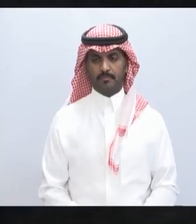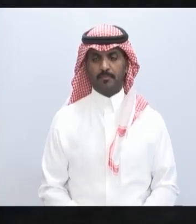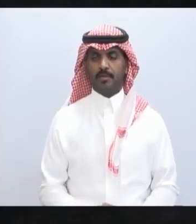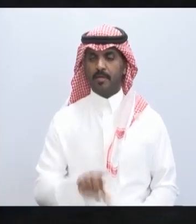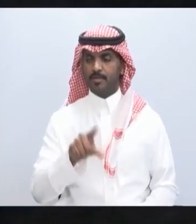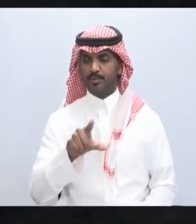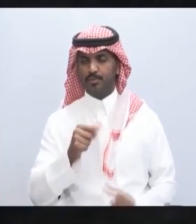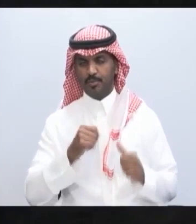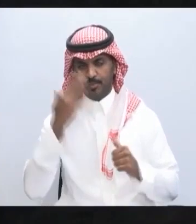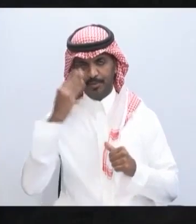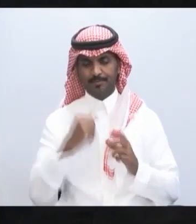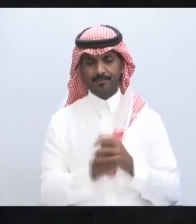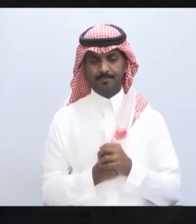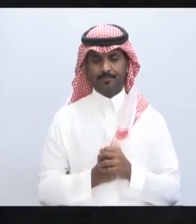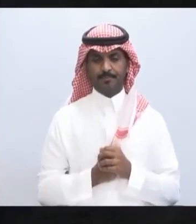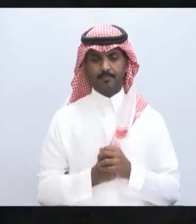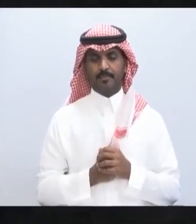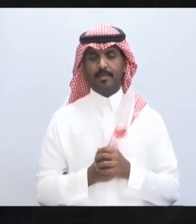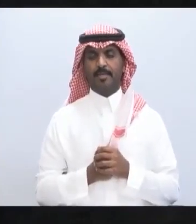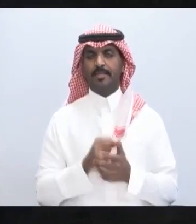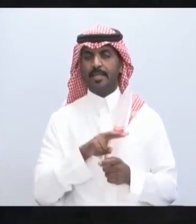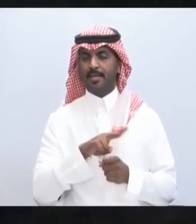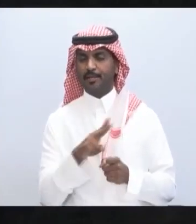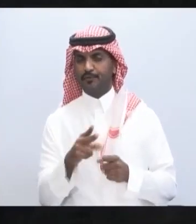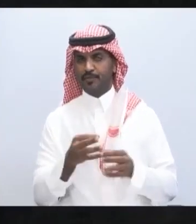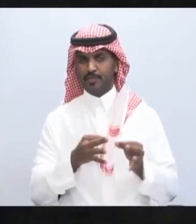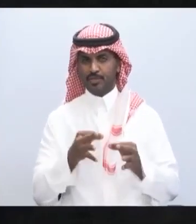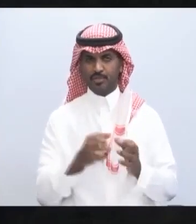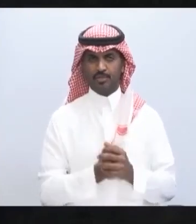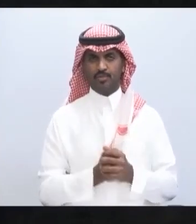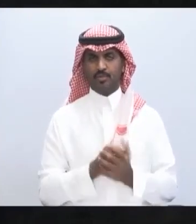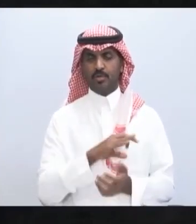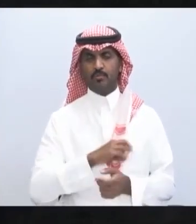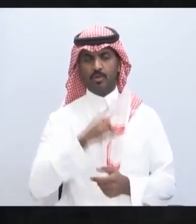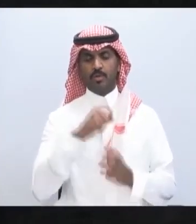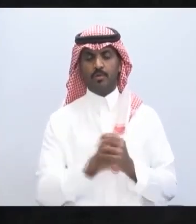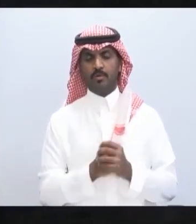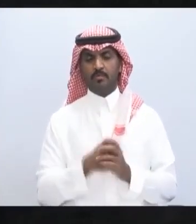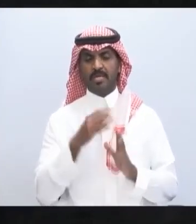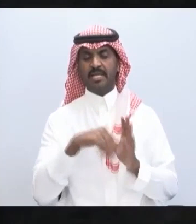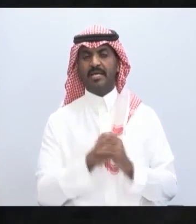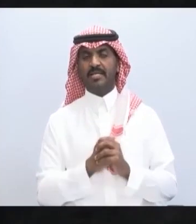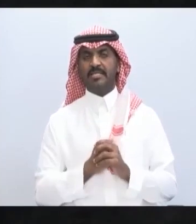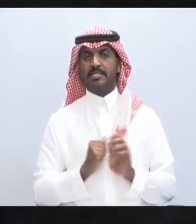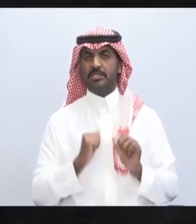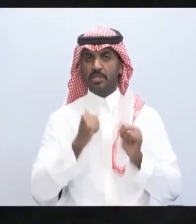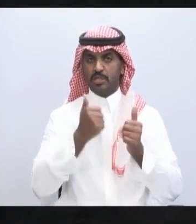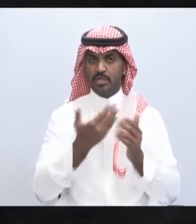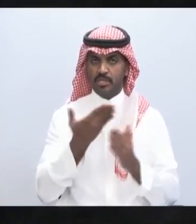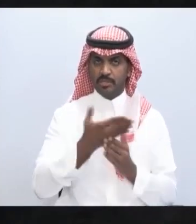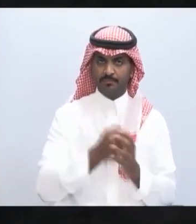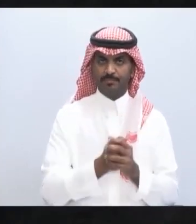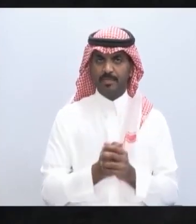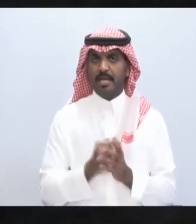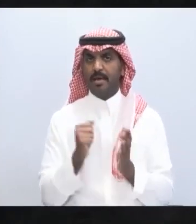احسنتم ابنائي وبنات الطلاب التغيير في استراتيجيته رحمه الله من خلالها استطاع ان يصل الى قصر